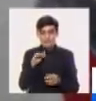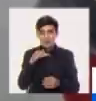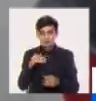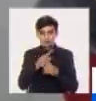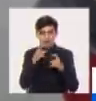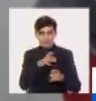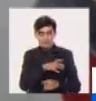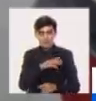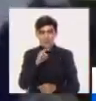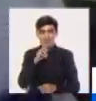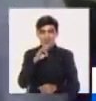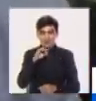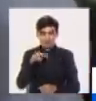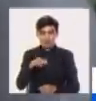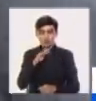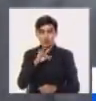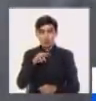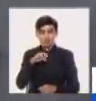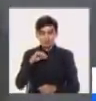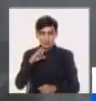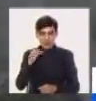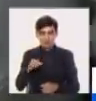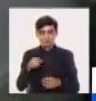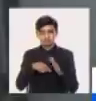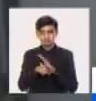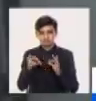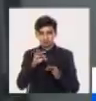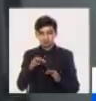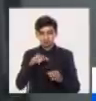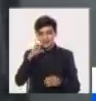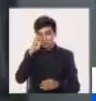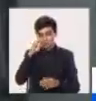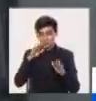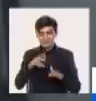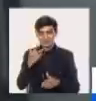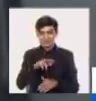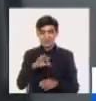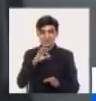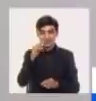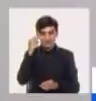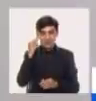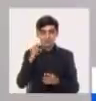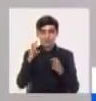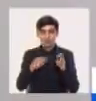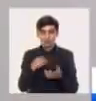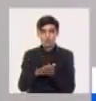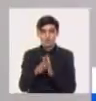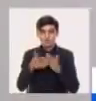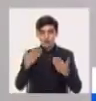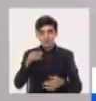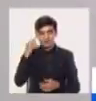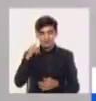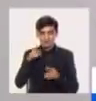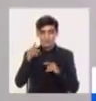үндеу жариялаған Қайрат Жолдыбайұлы дәл осындай қондырғыны өндіруден әлемде үштікке кіретін Қытай зауытымен келіскенін айтады. Сөзінше Қытайда